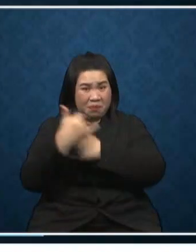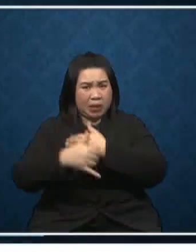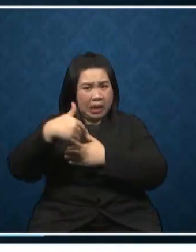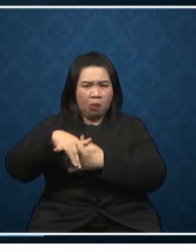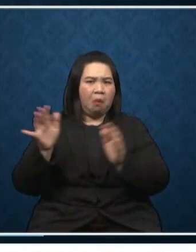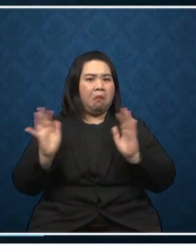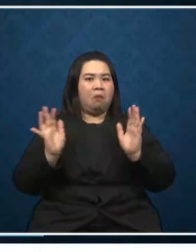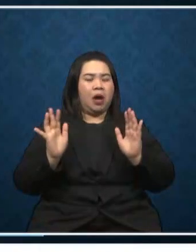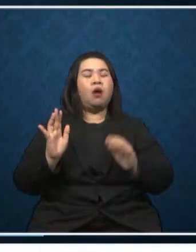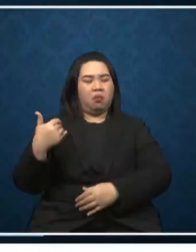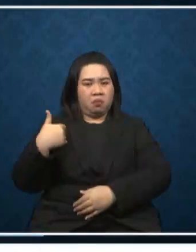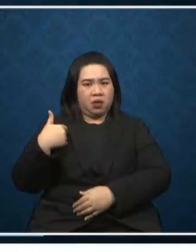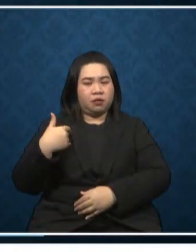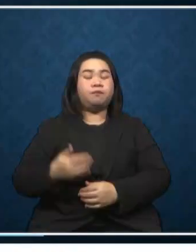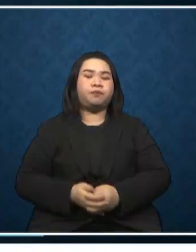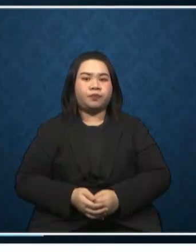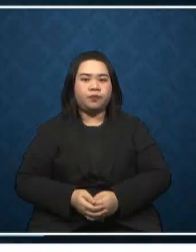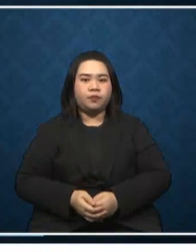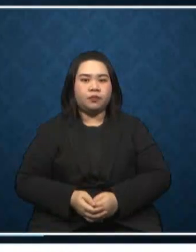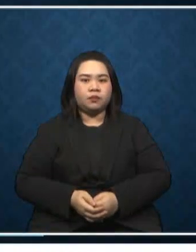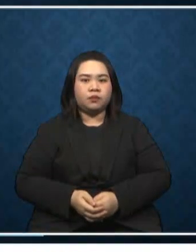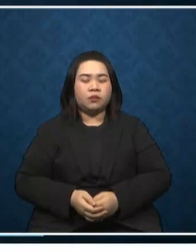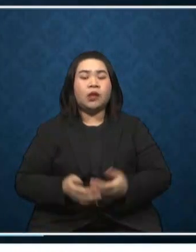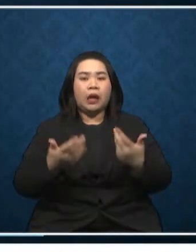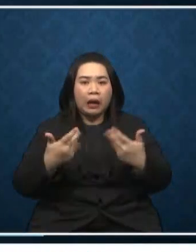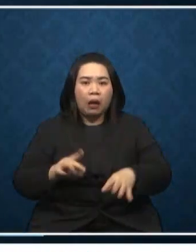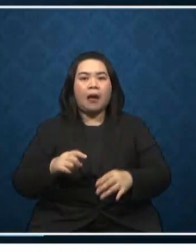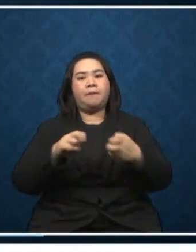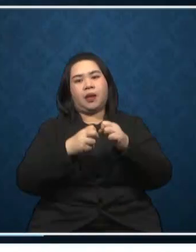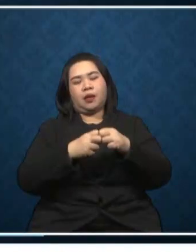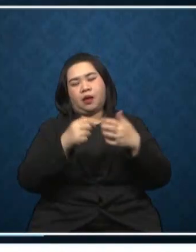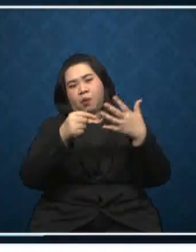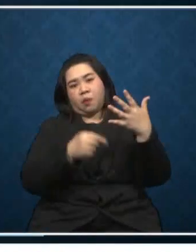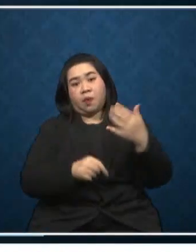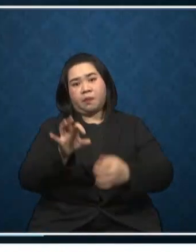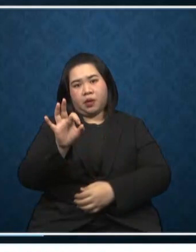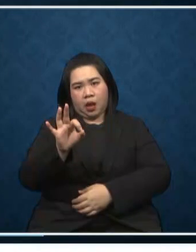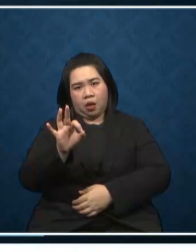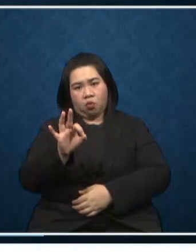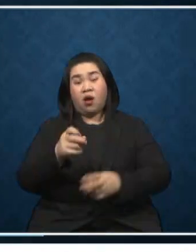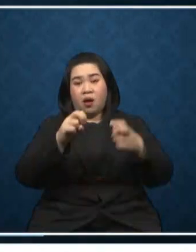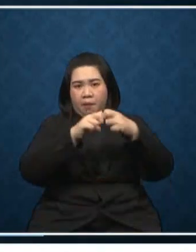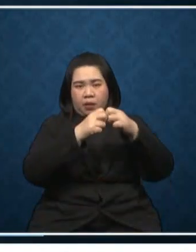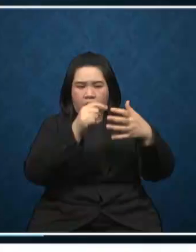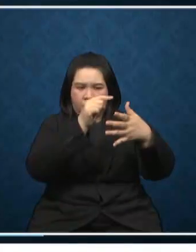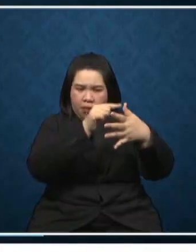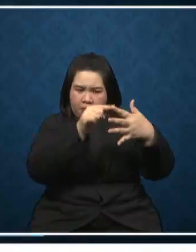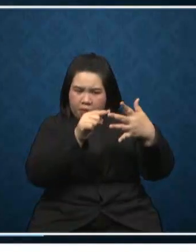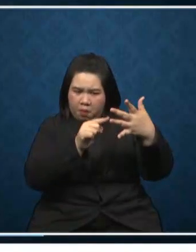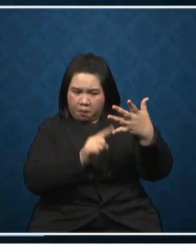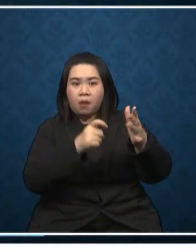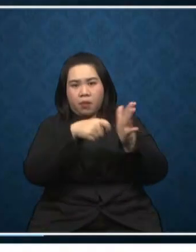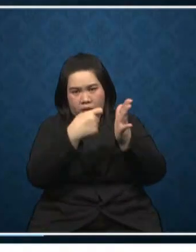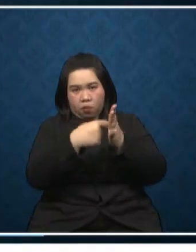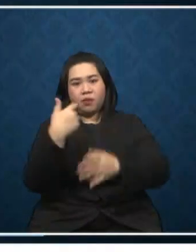ไม่เอาแล้วนะครับ และสดท้ายก็เอามารกรอทิ้ง 9 ปัญหาดกันตั้แต่ลปัหานั้เรามีสาเหตุนะครั